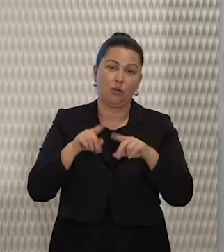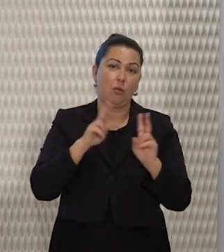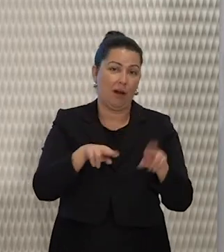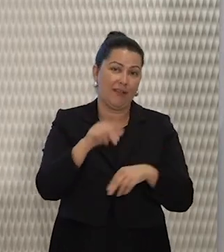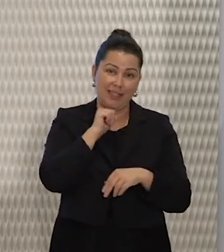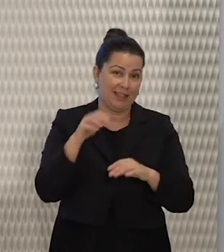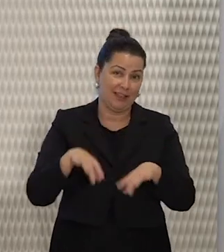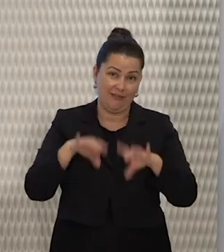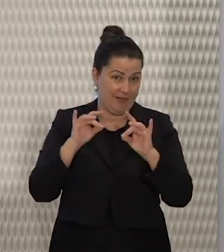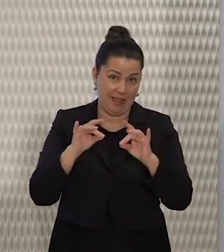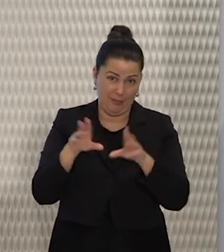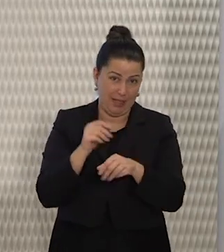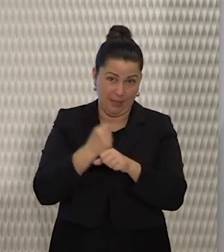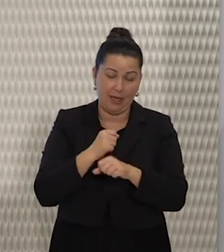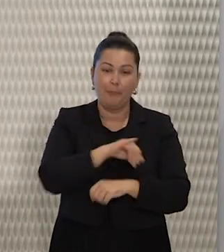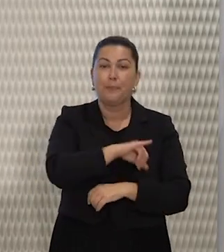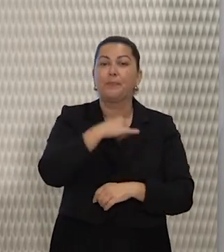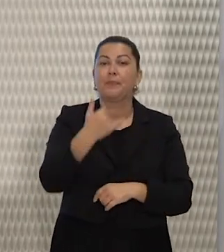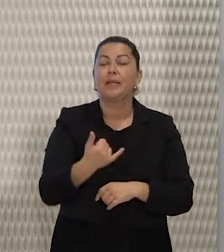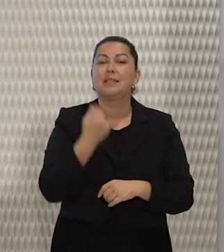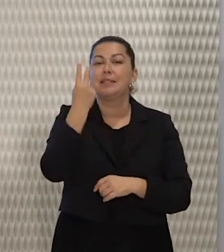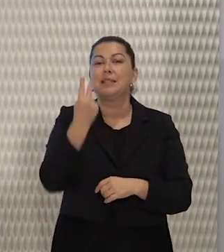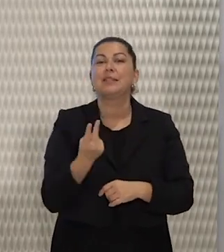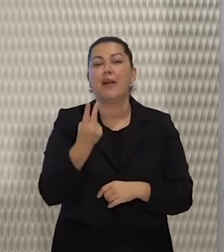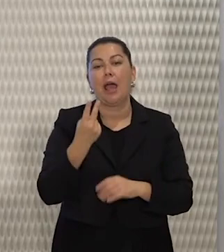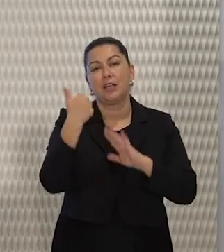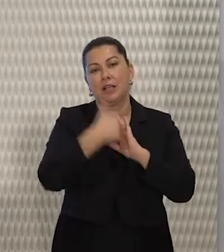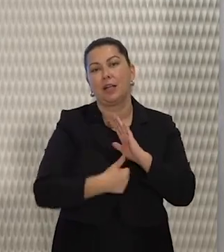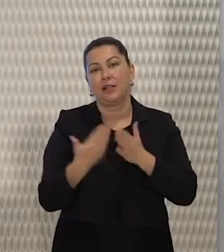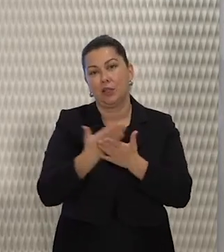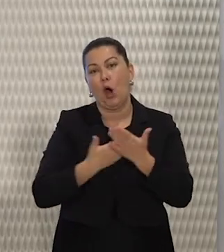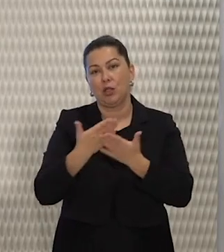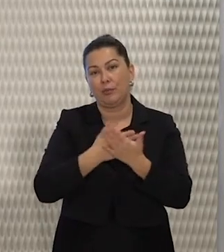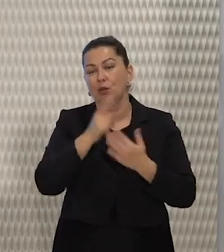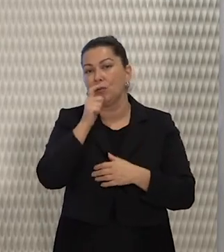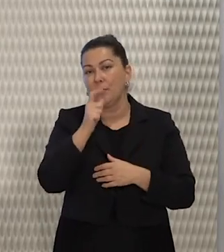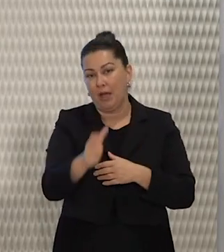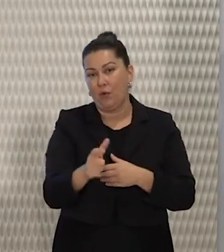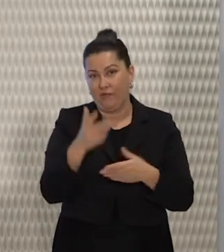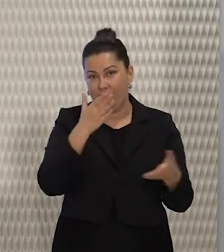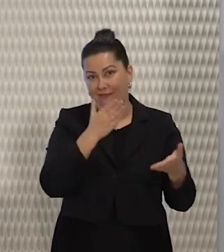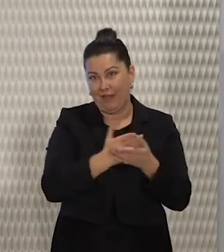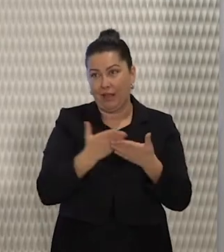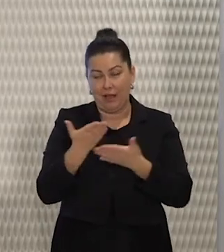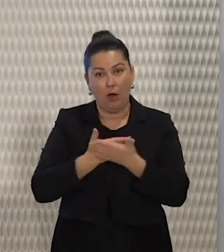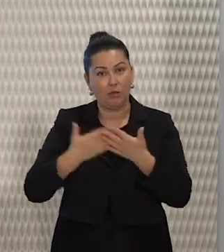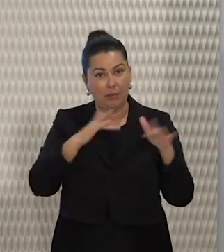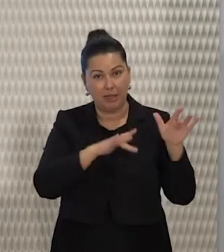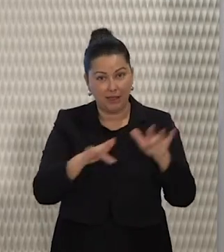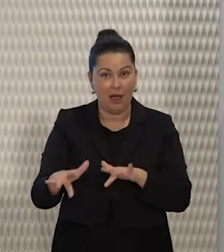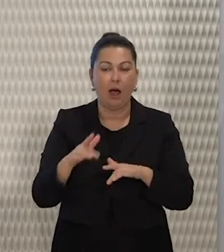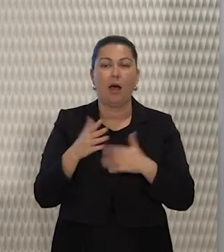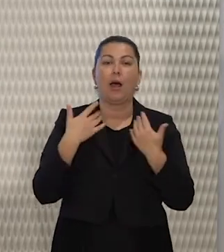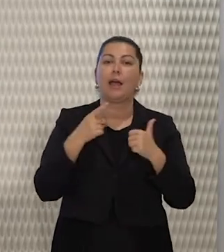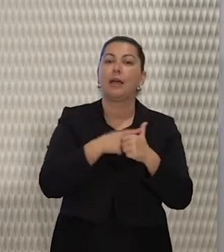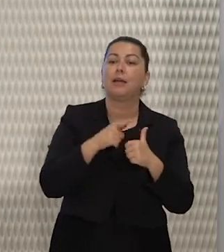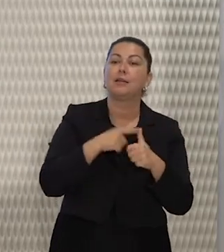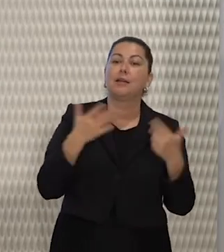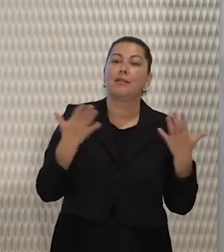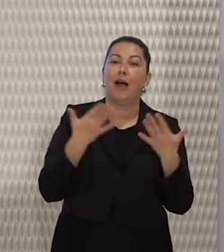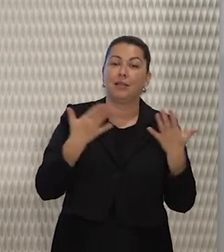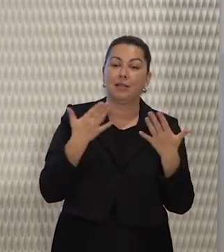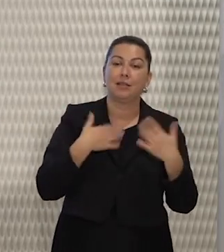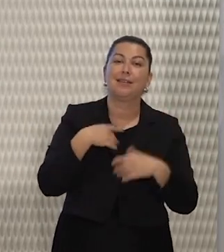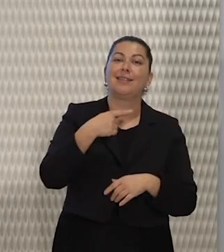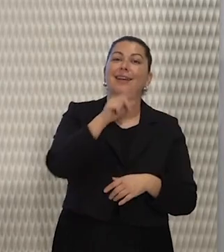können. Bislang haben wir 2 standardisierte Ausbildungsberufe fertig ausgebildet. Da gehört einmal zum einen dazu